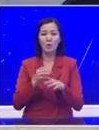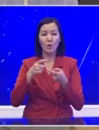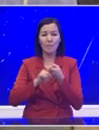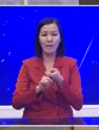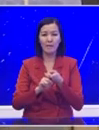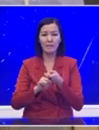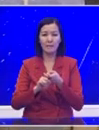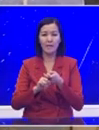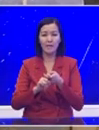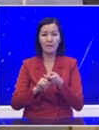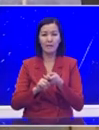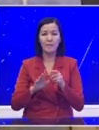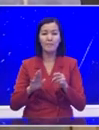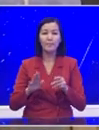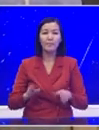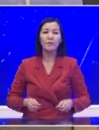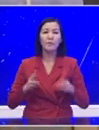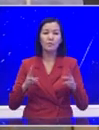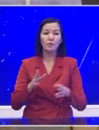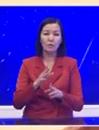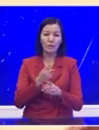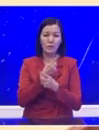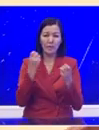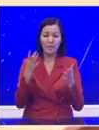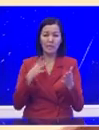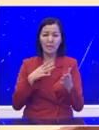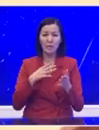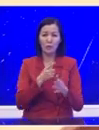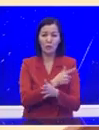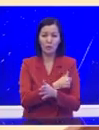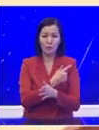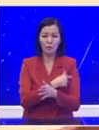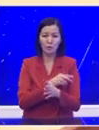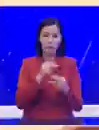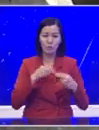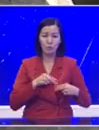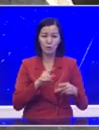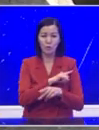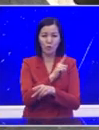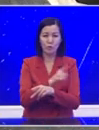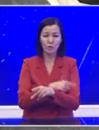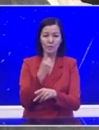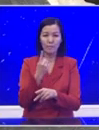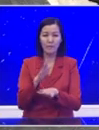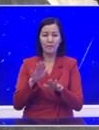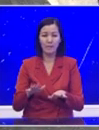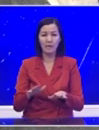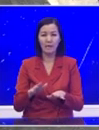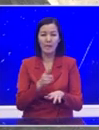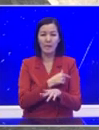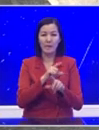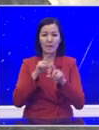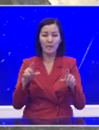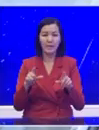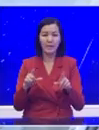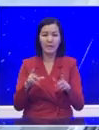жағдай жарияланғалы облыстағы дәрігерлер қызметінің жұмысы да күшейді. Олар күн түн демей, бірі санитарлық бекетте, енді бірі емханада